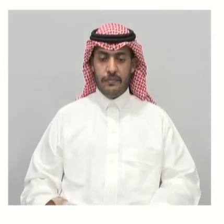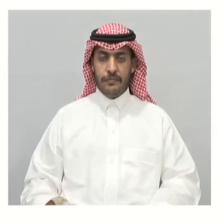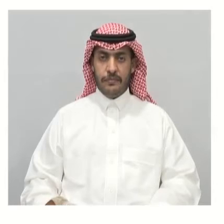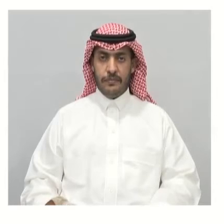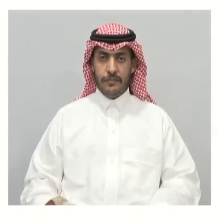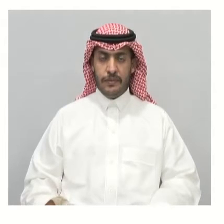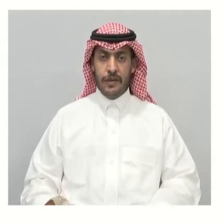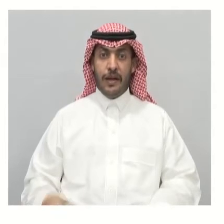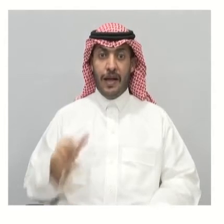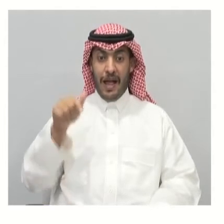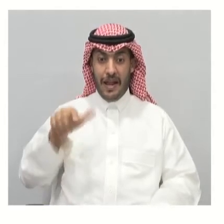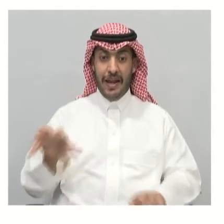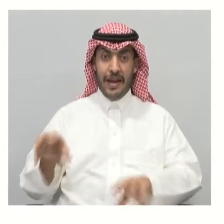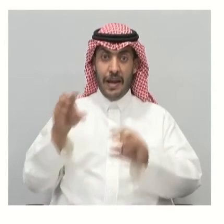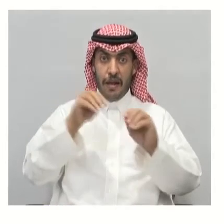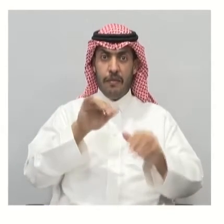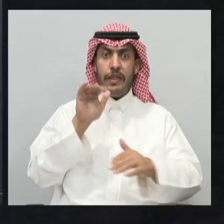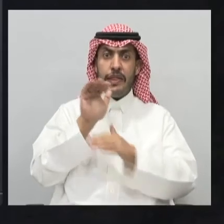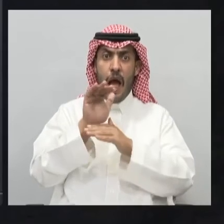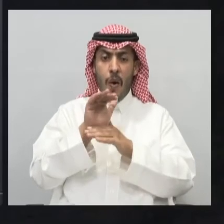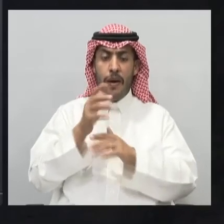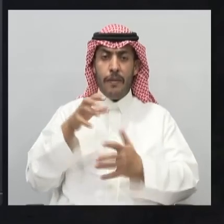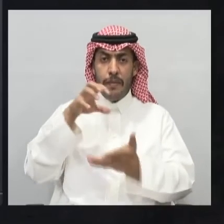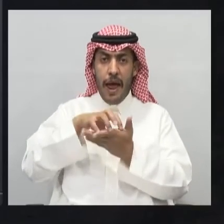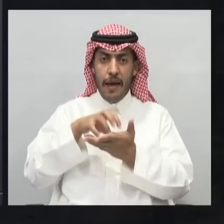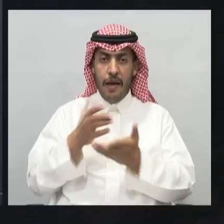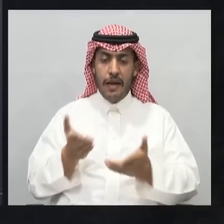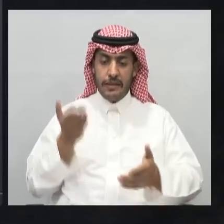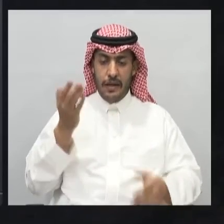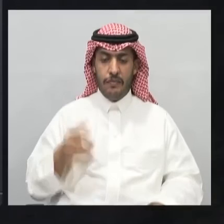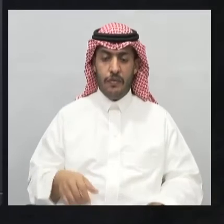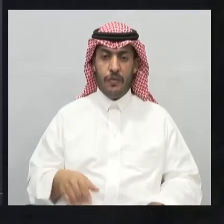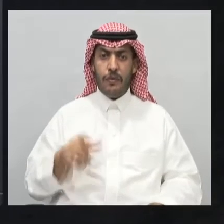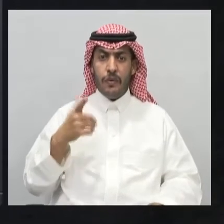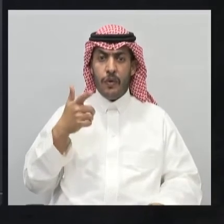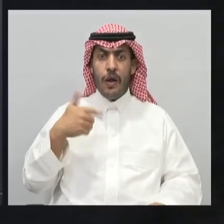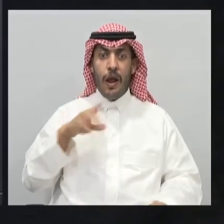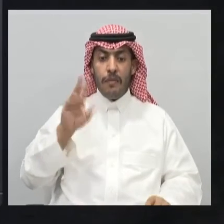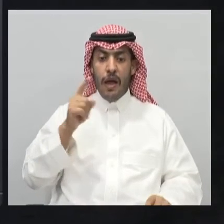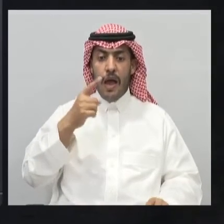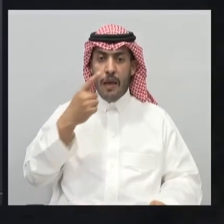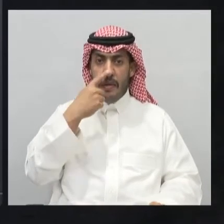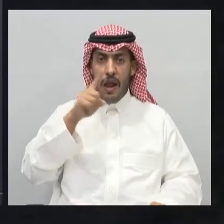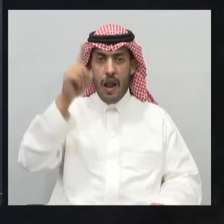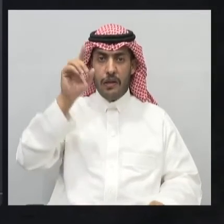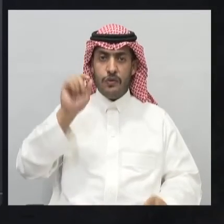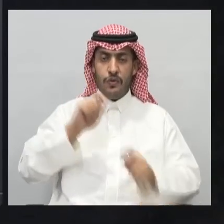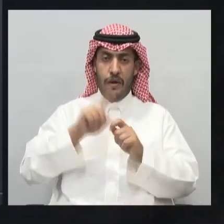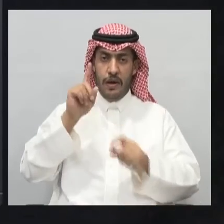صحيحه الان ننتقل الى دعوه النبي ابراهيم عليه السلام قومه الى عباده الله سبحانه